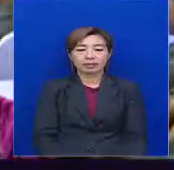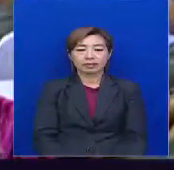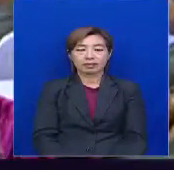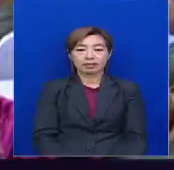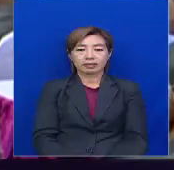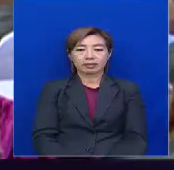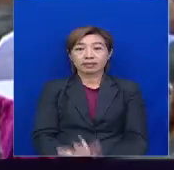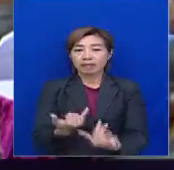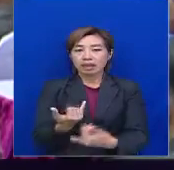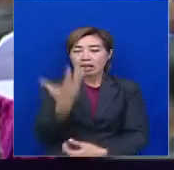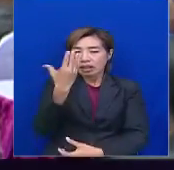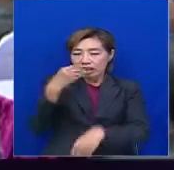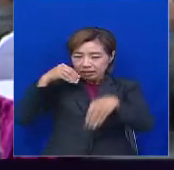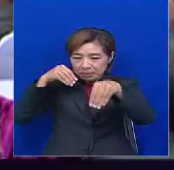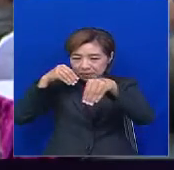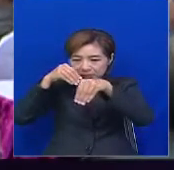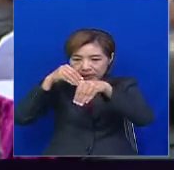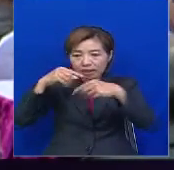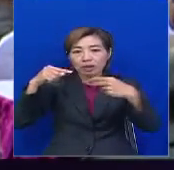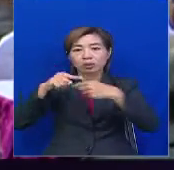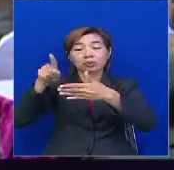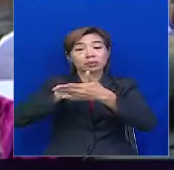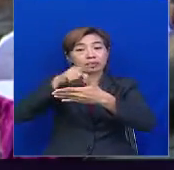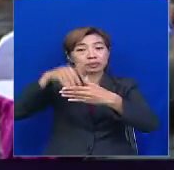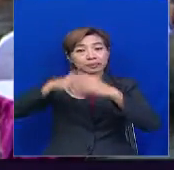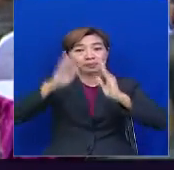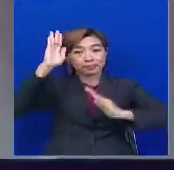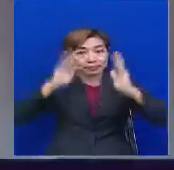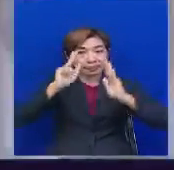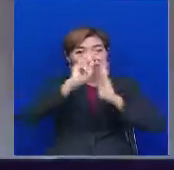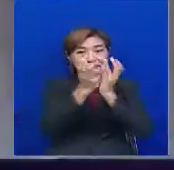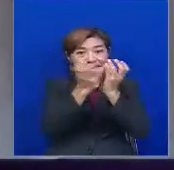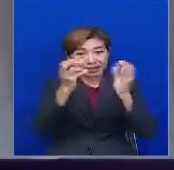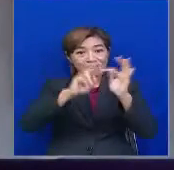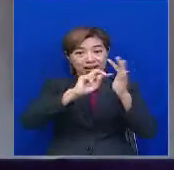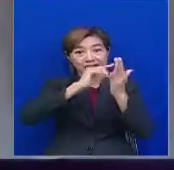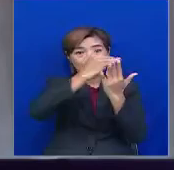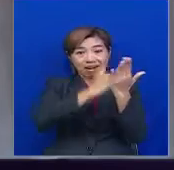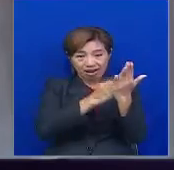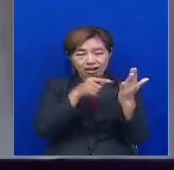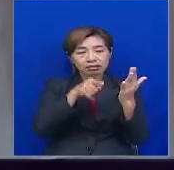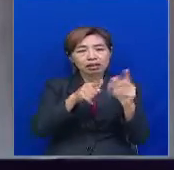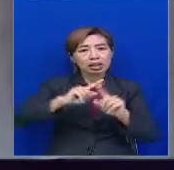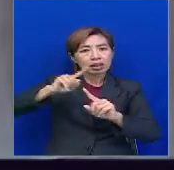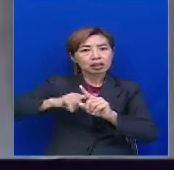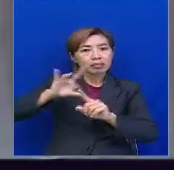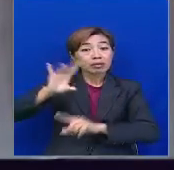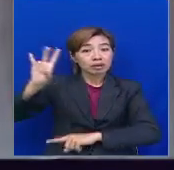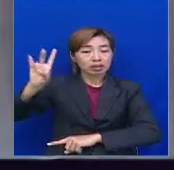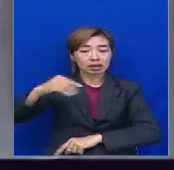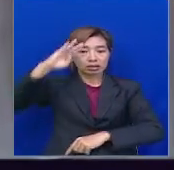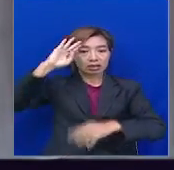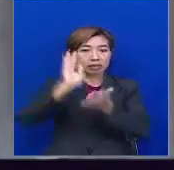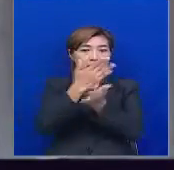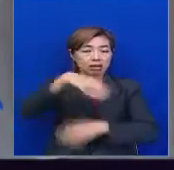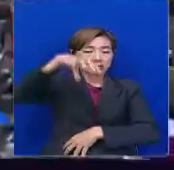เหลือเวลาอีกไม่นานก็จะถึงเวลาลงประชามติร่างรัฐธรรมนูญในวันที่ 7สิงหาคมซึ่งทางสำนักงานตำรวจแห่งชาติได้จัดตั้ง